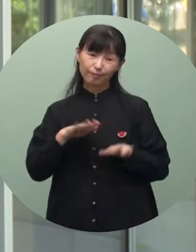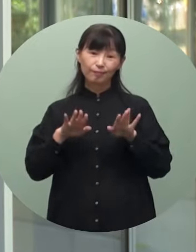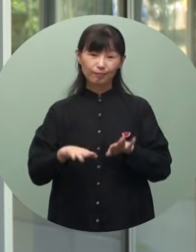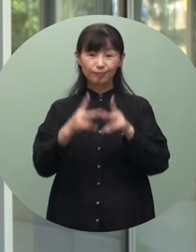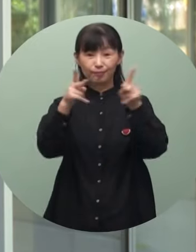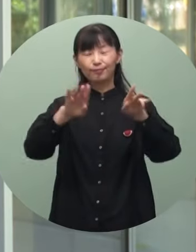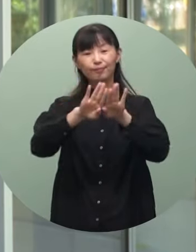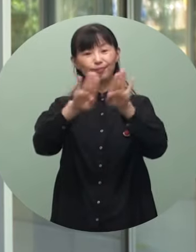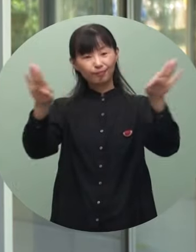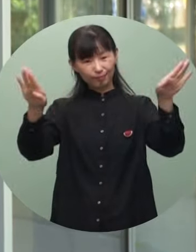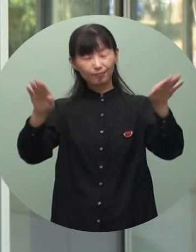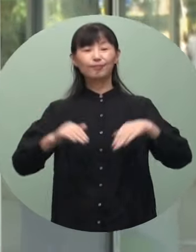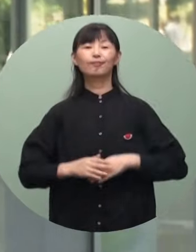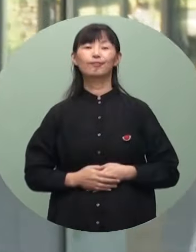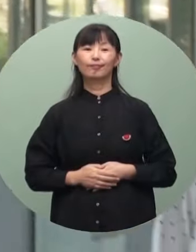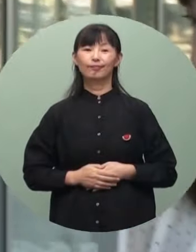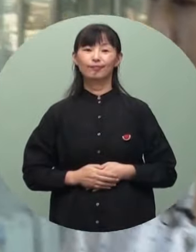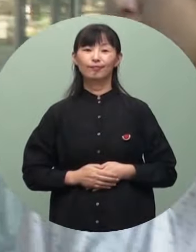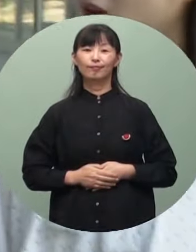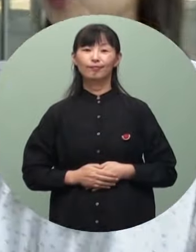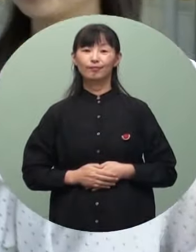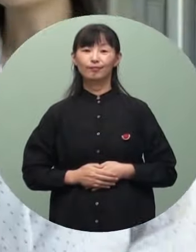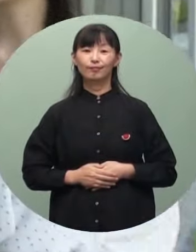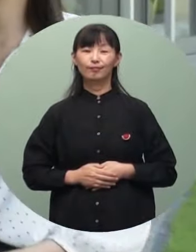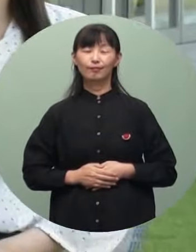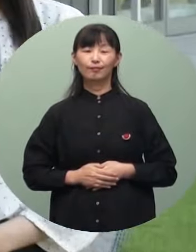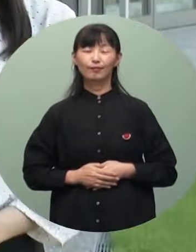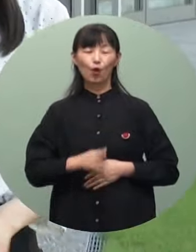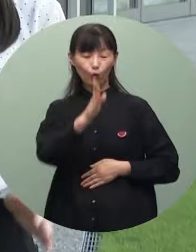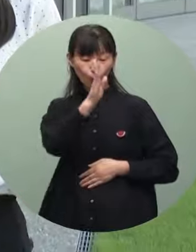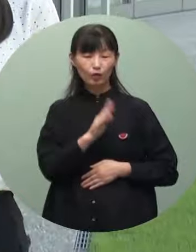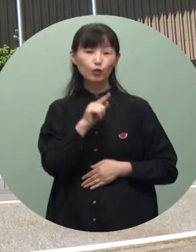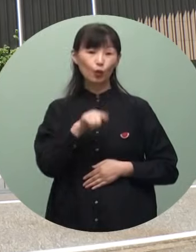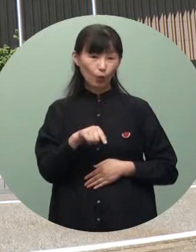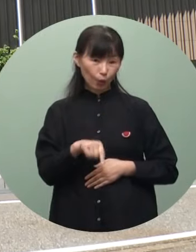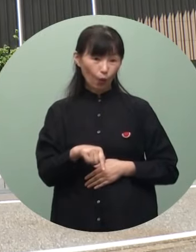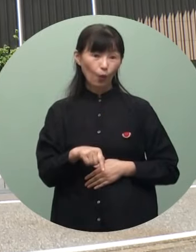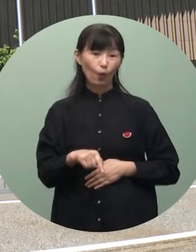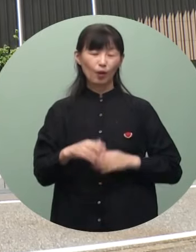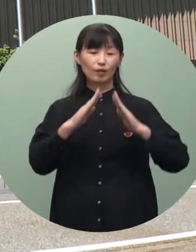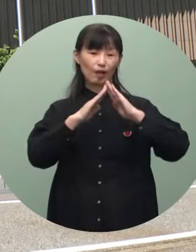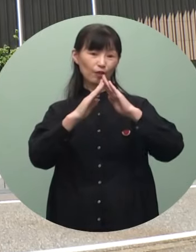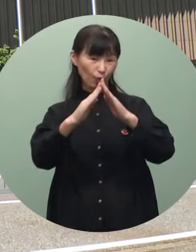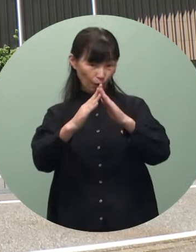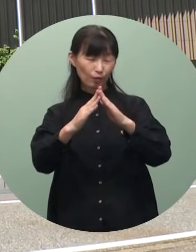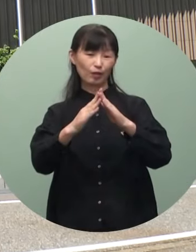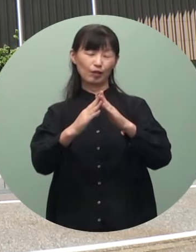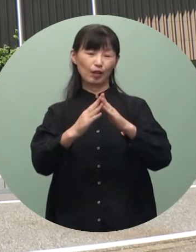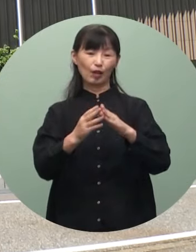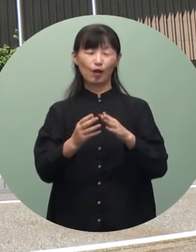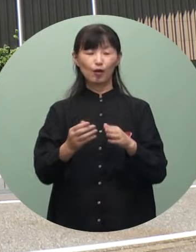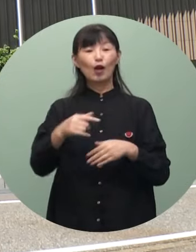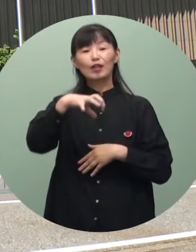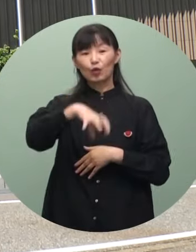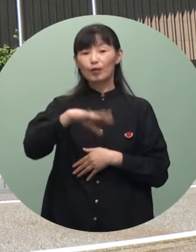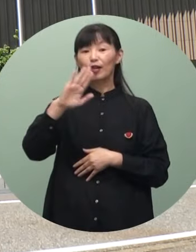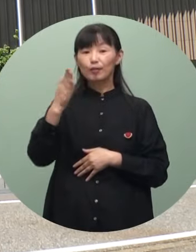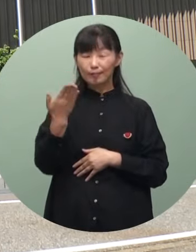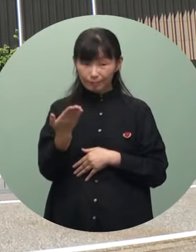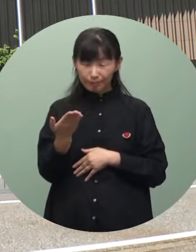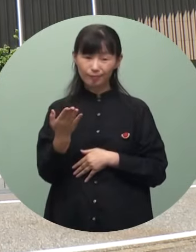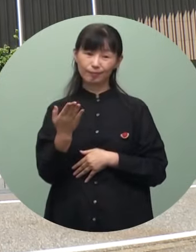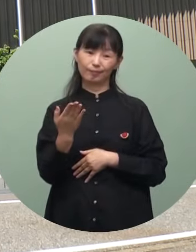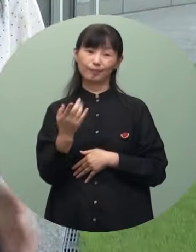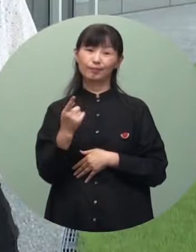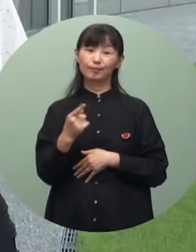のイベントの開催に至りました。 当日この金沢市役所第二本庁舎がイベントの会場になります